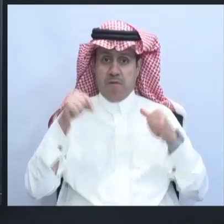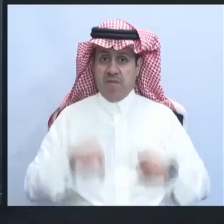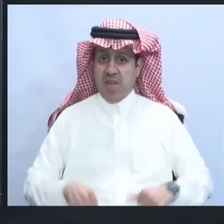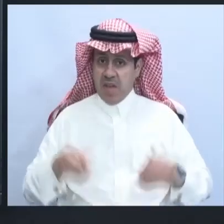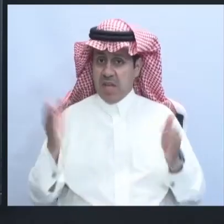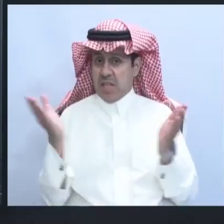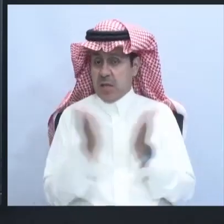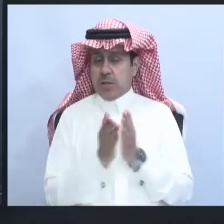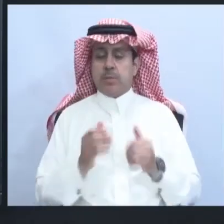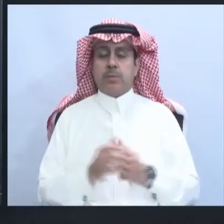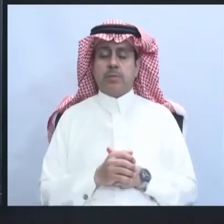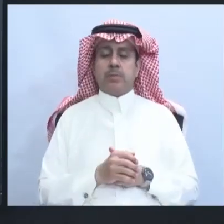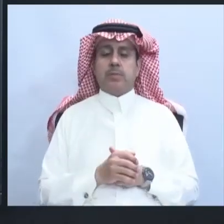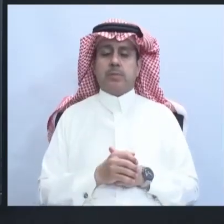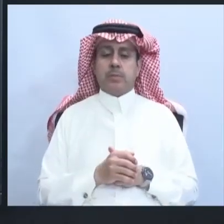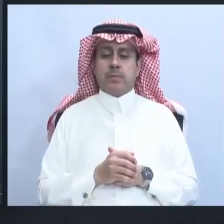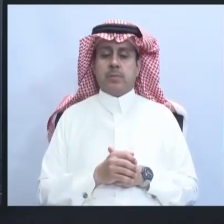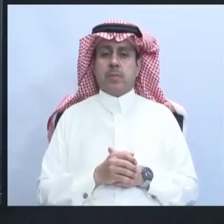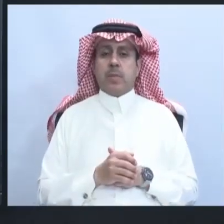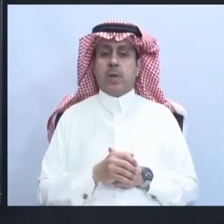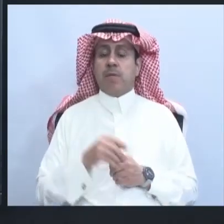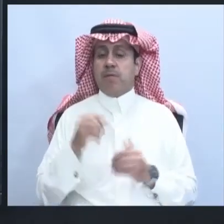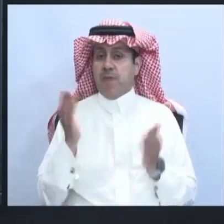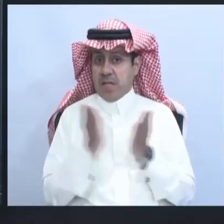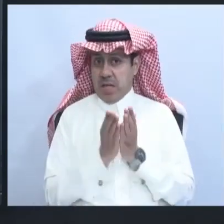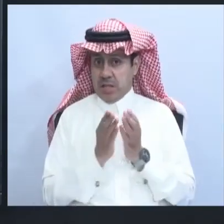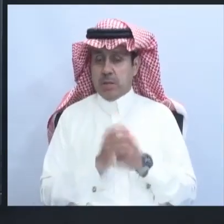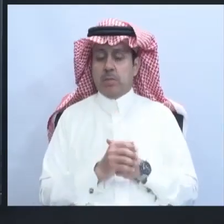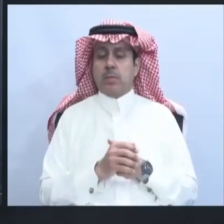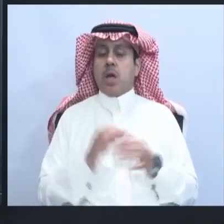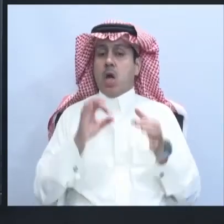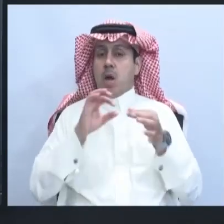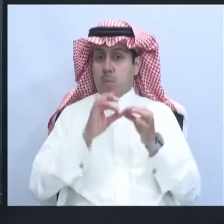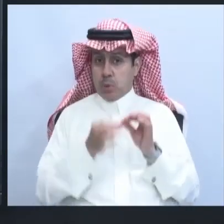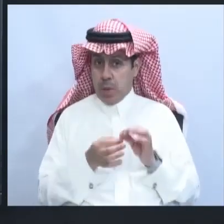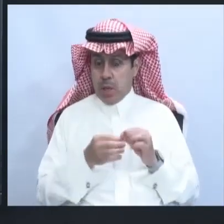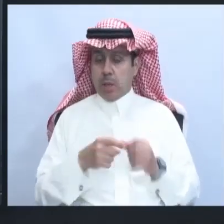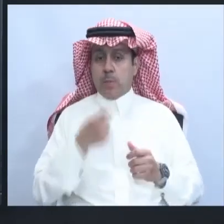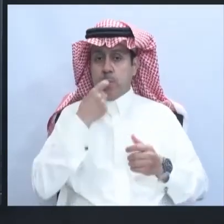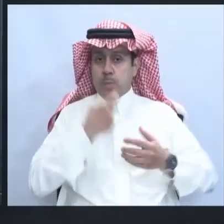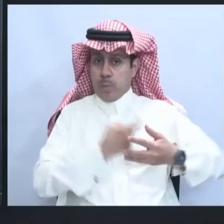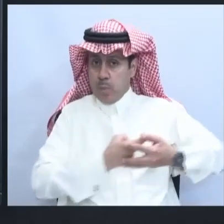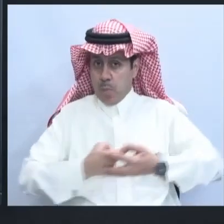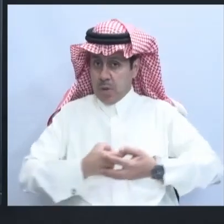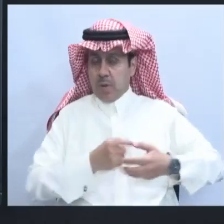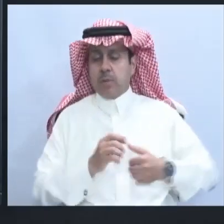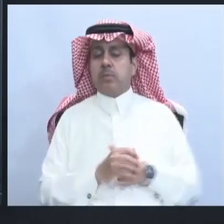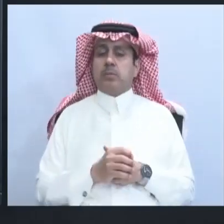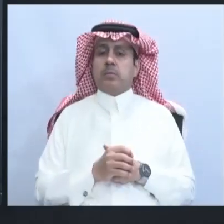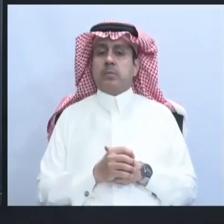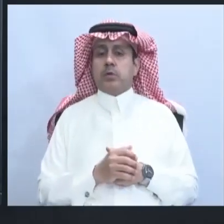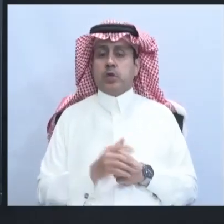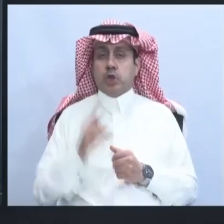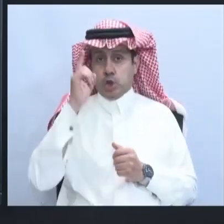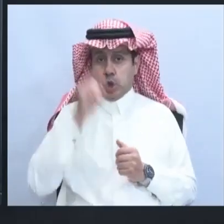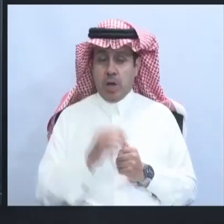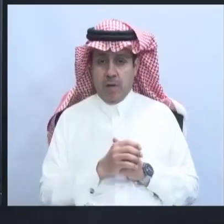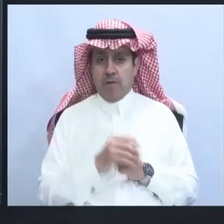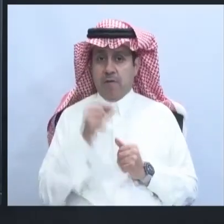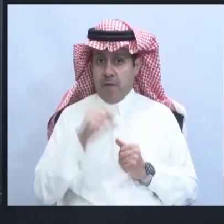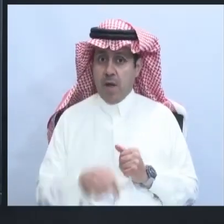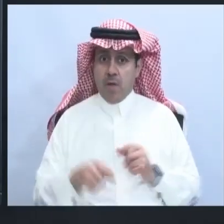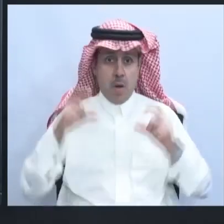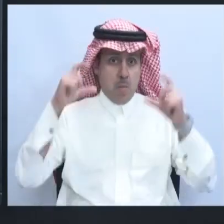واهلا وسهلا بكم معنا في هذا الدرس المتعلق بالرضاع باذن الله تعالى اقف واياكم مع هذا